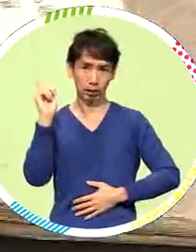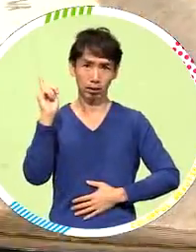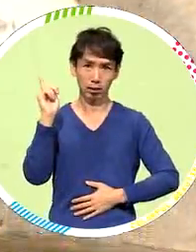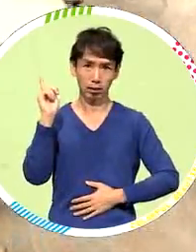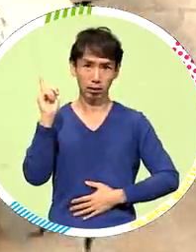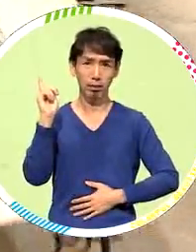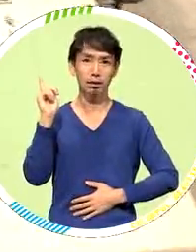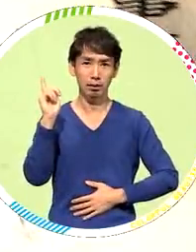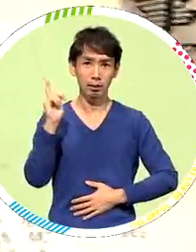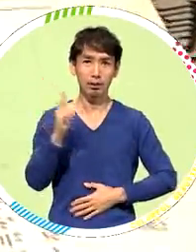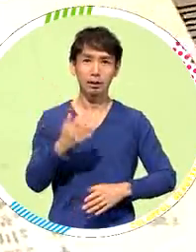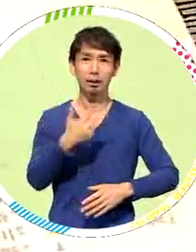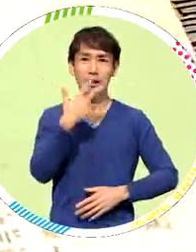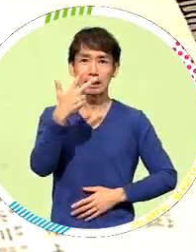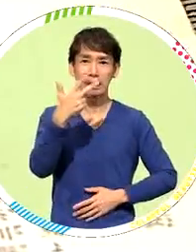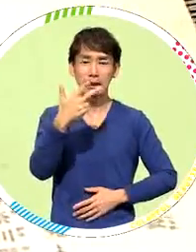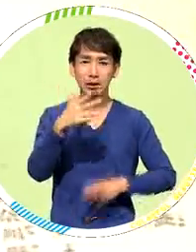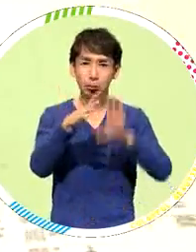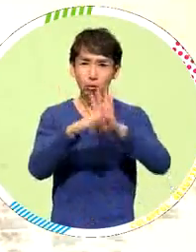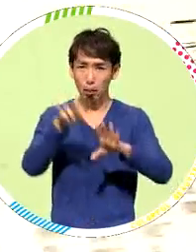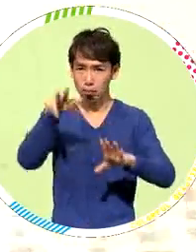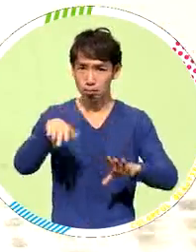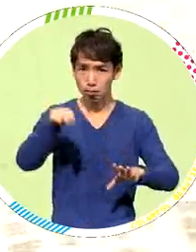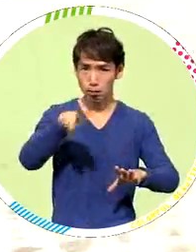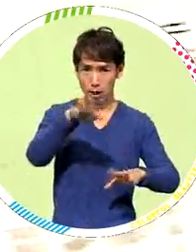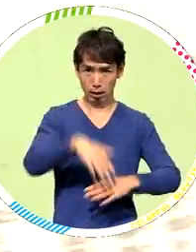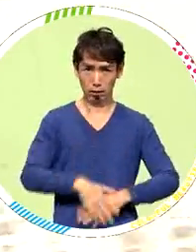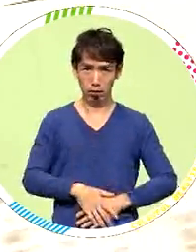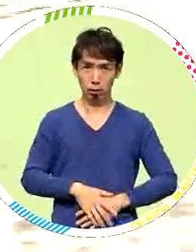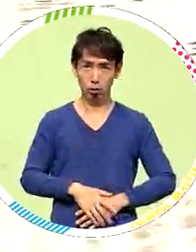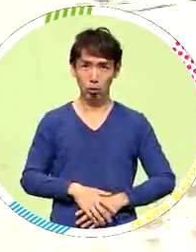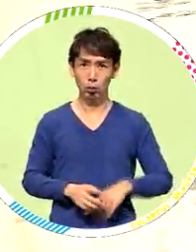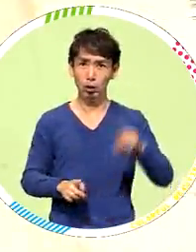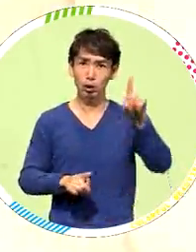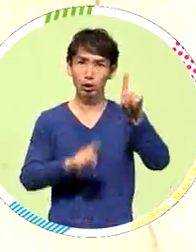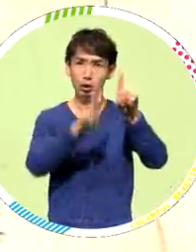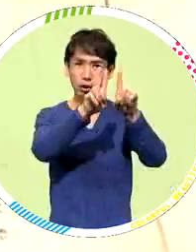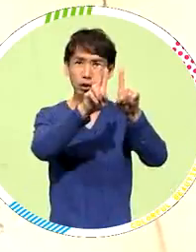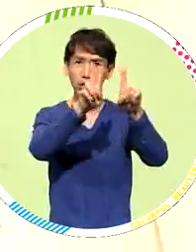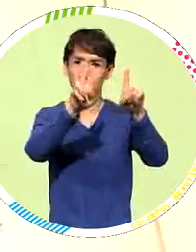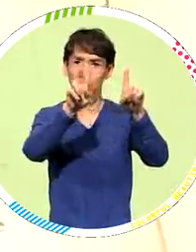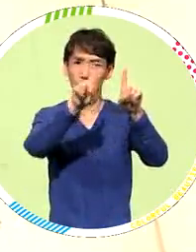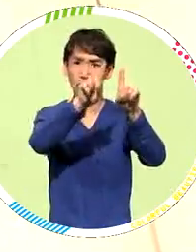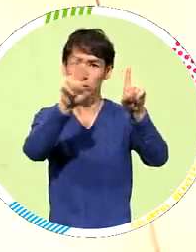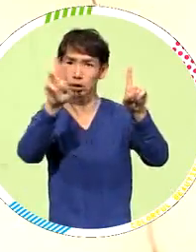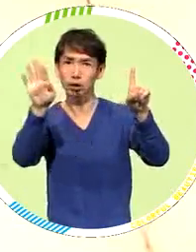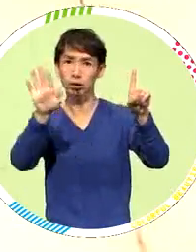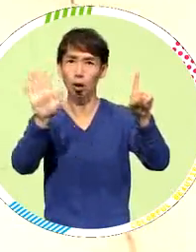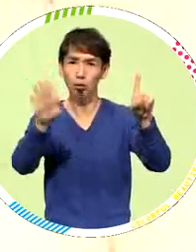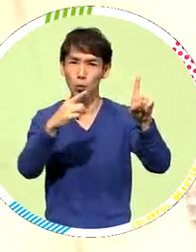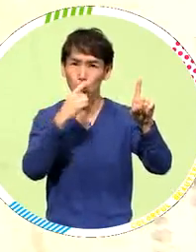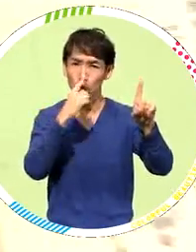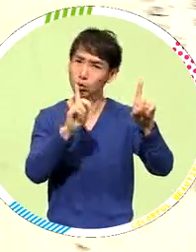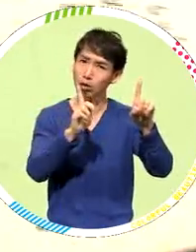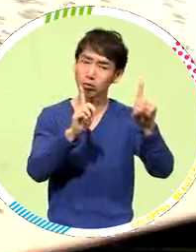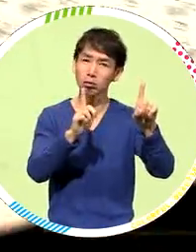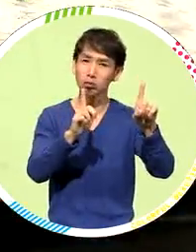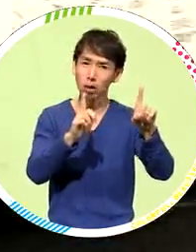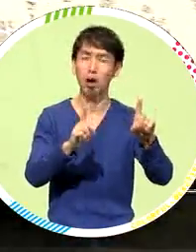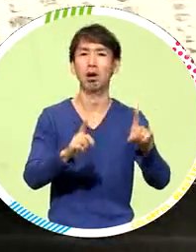御指南からかa カ所ある上はこれなんなんだろう12と長靴の遠近